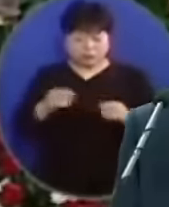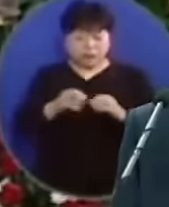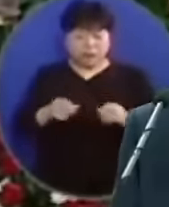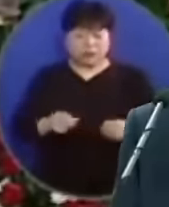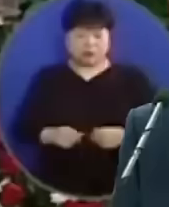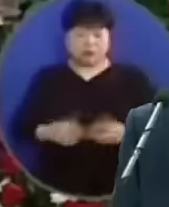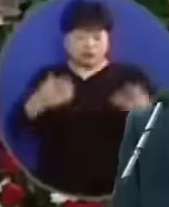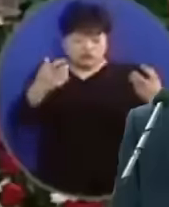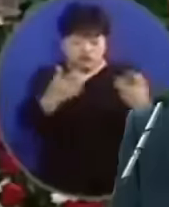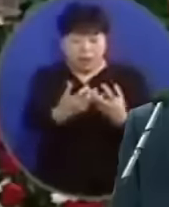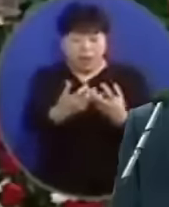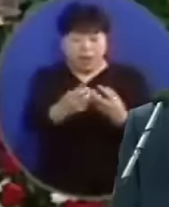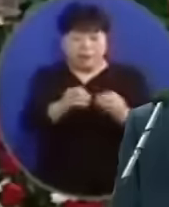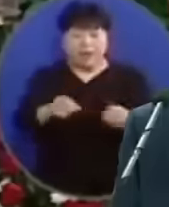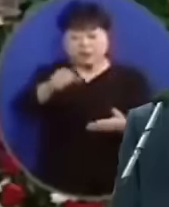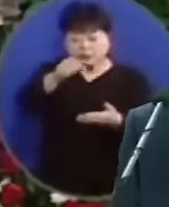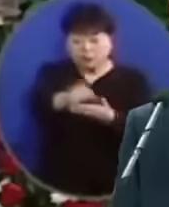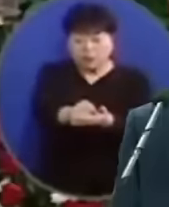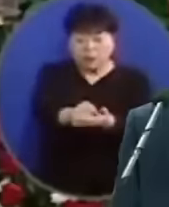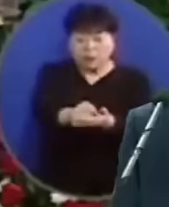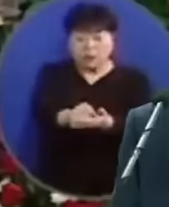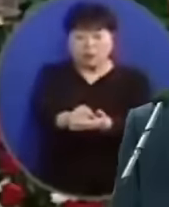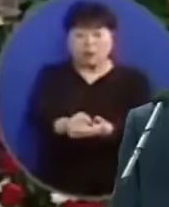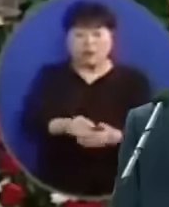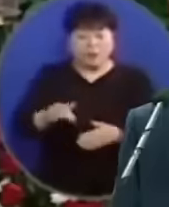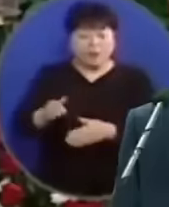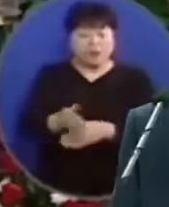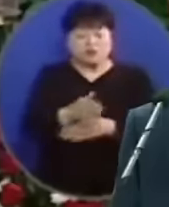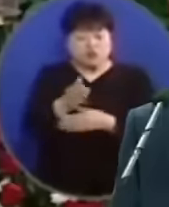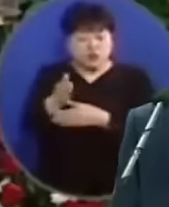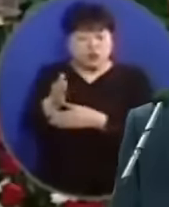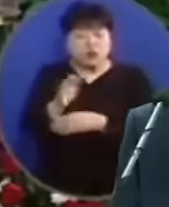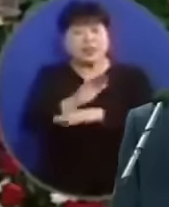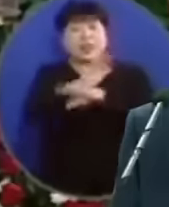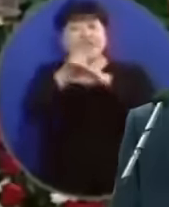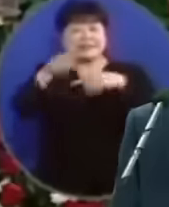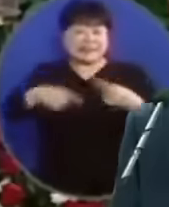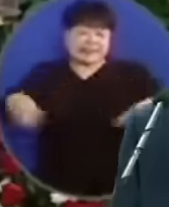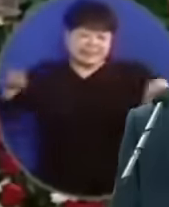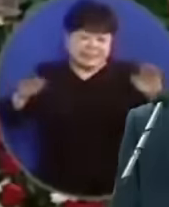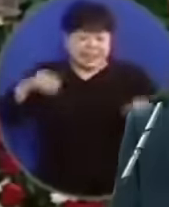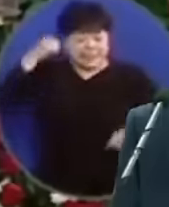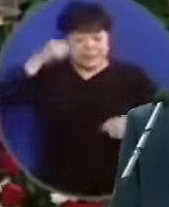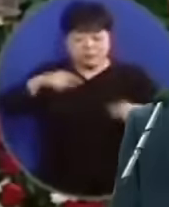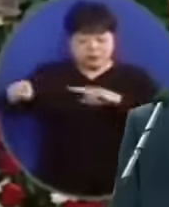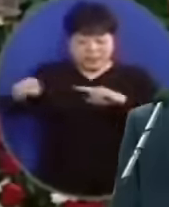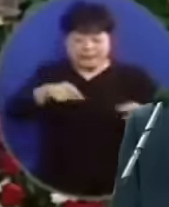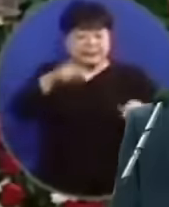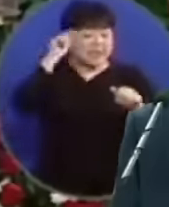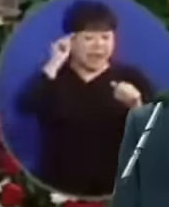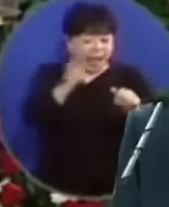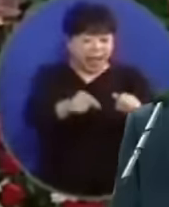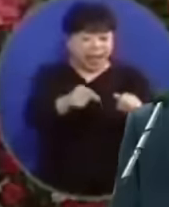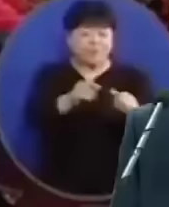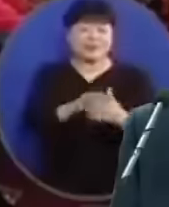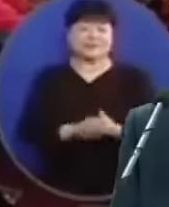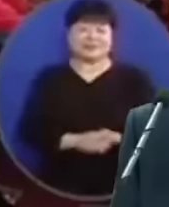땅을 정복하라 바다의 물고기와 하늘의 새와 땅에 움직이는 모든 생물을 다스리라 하시니라.